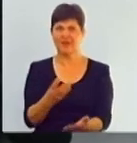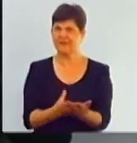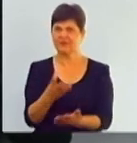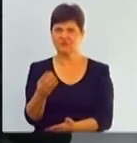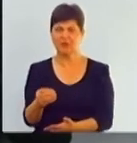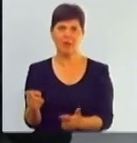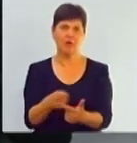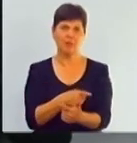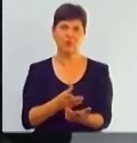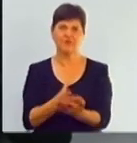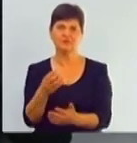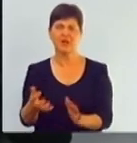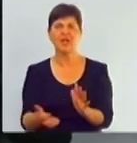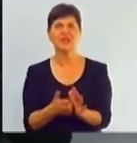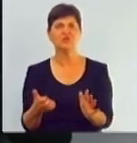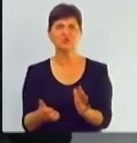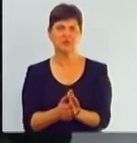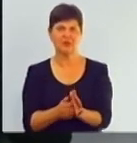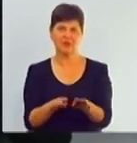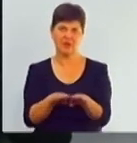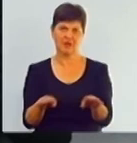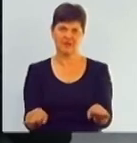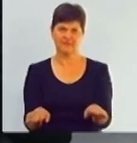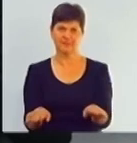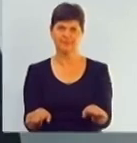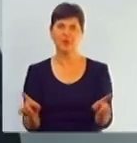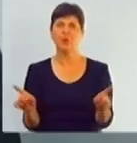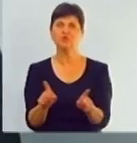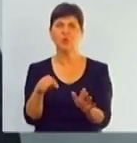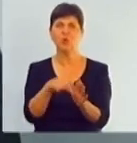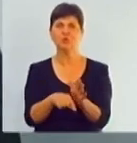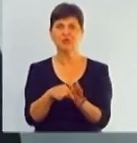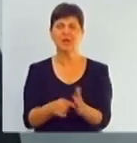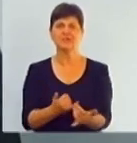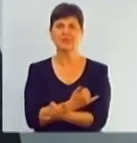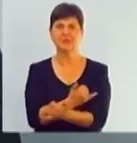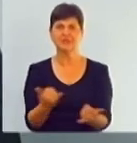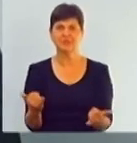фінансуються на недостатньому рівні. Ну, чи означає це, що забезпечені вони